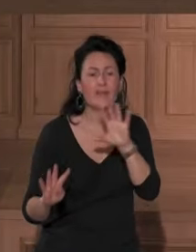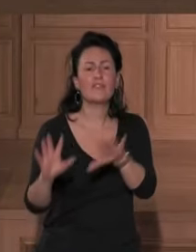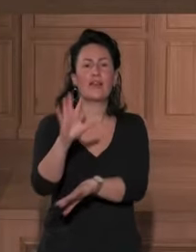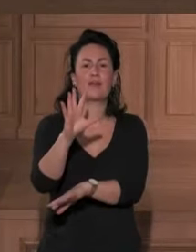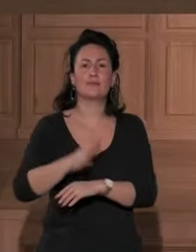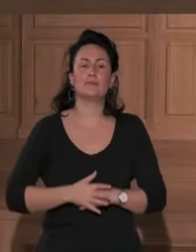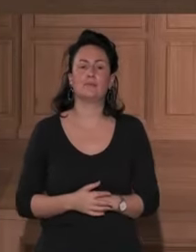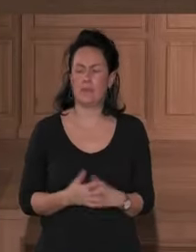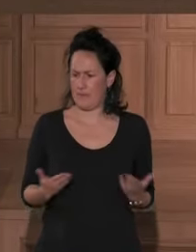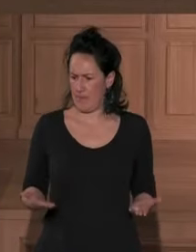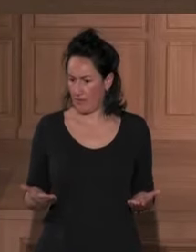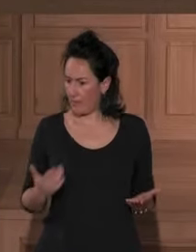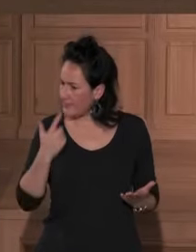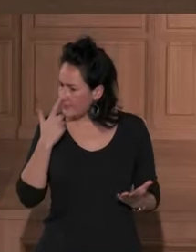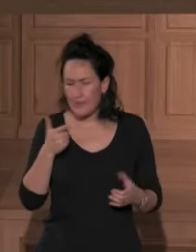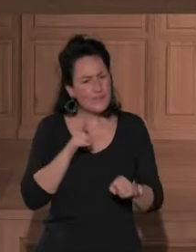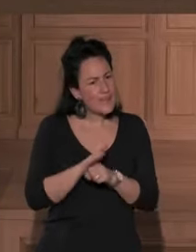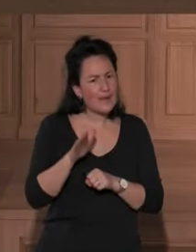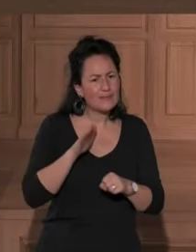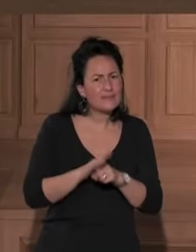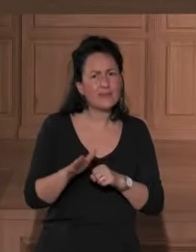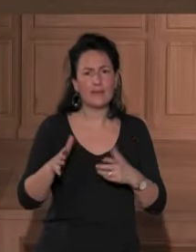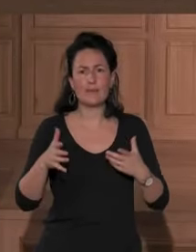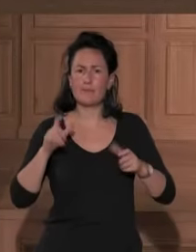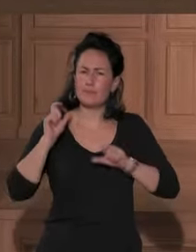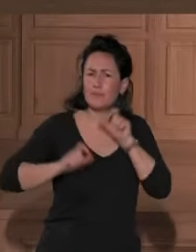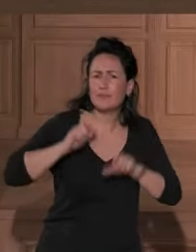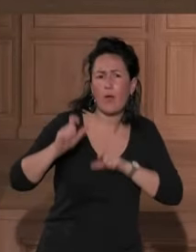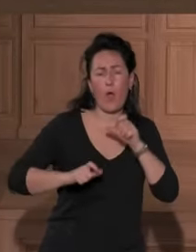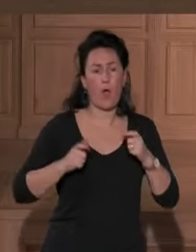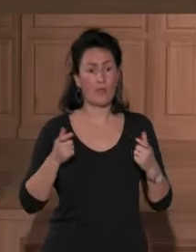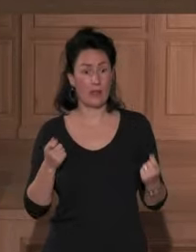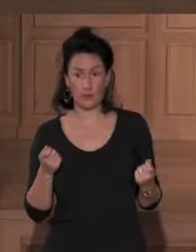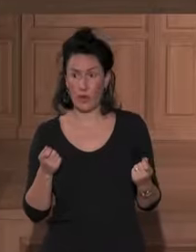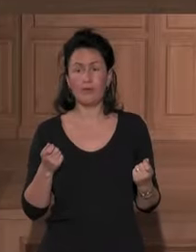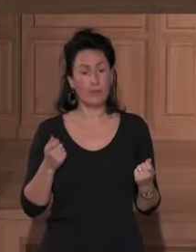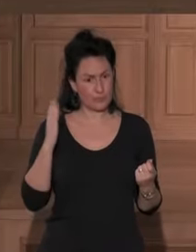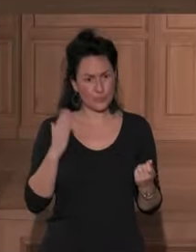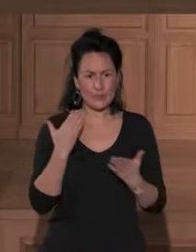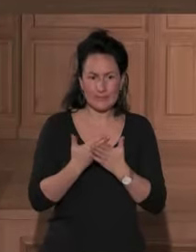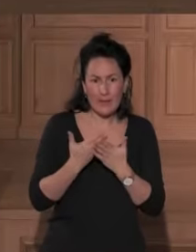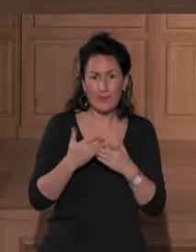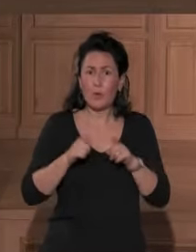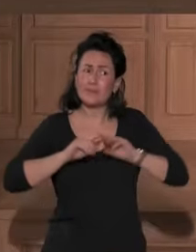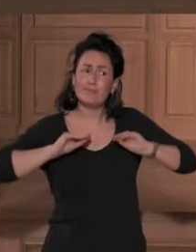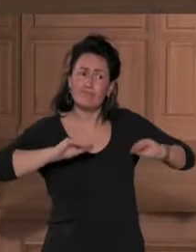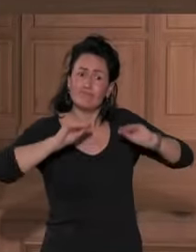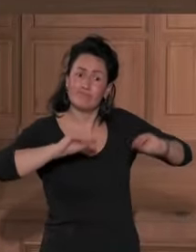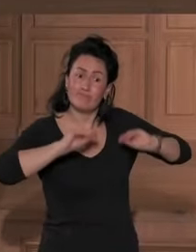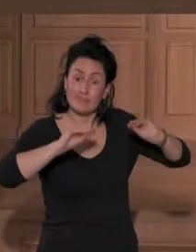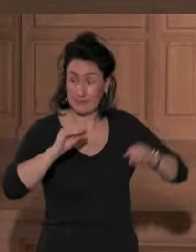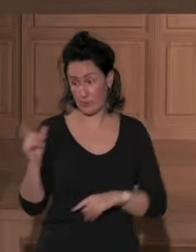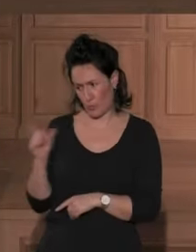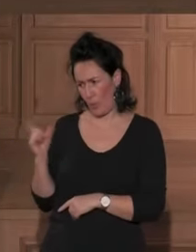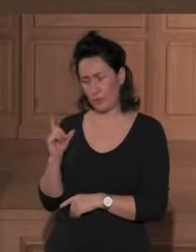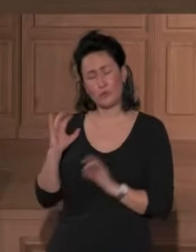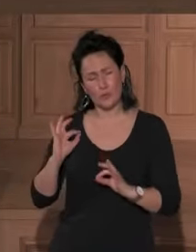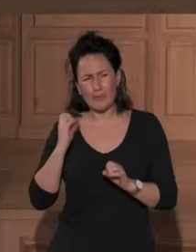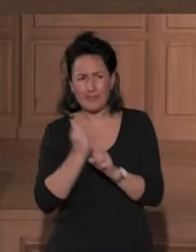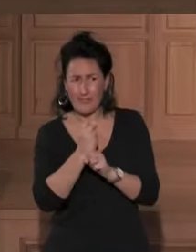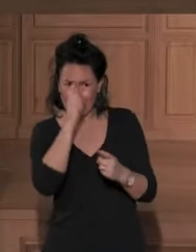oui, il manque de moyens et des ressources aussi et des formations. Mais ça, on le monte avec Daoud, on travaille beaucoup sur les